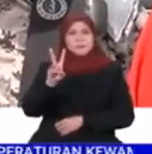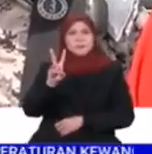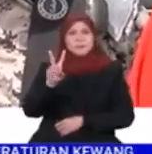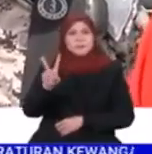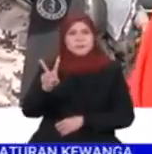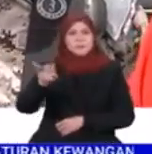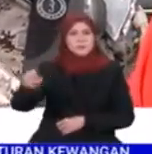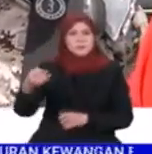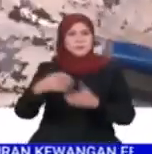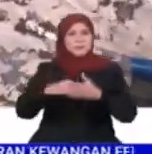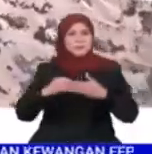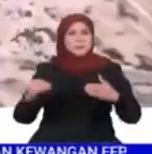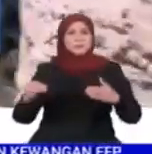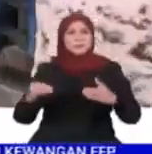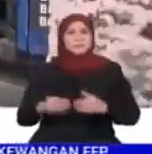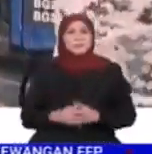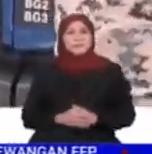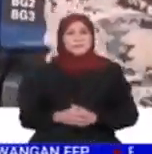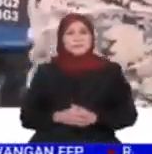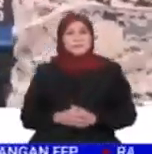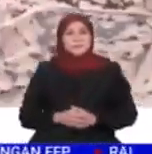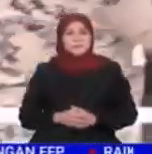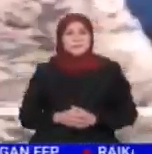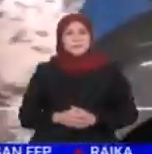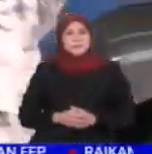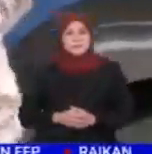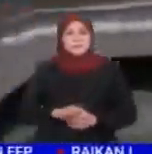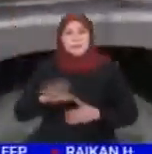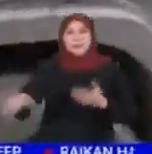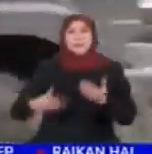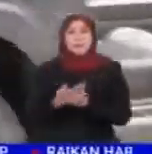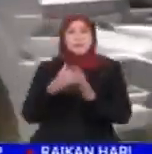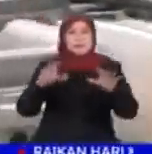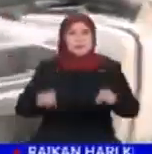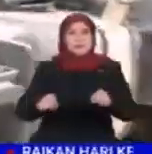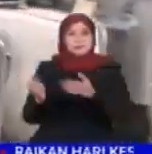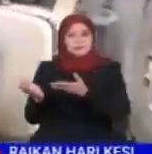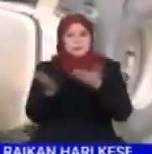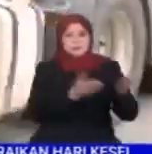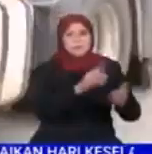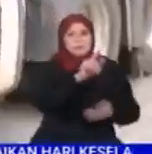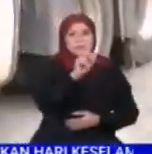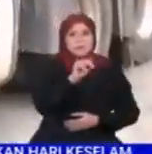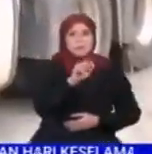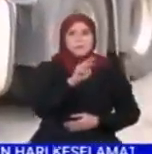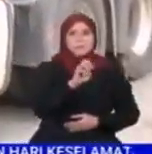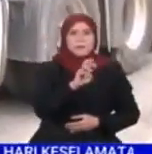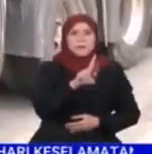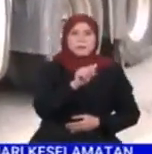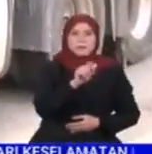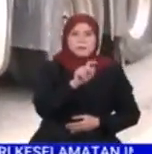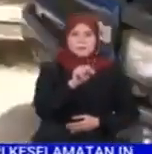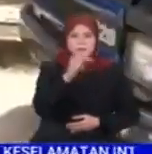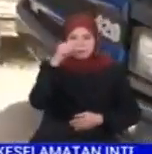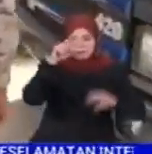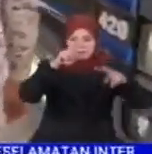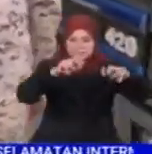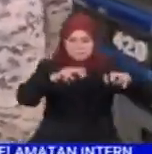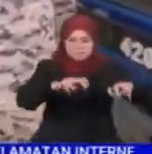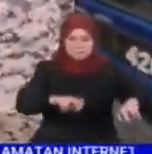dua juta ringgit ke sebuah tanggapan dibawa ke pejabat John maritim Tanjung sediri untuk siasat